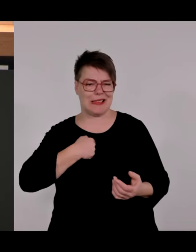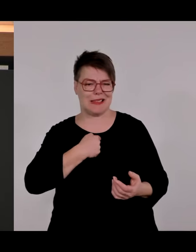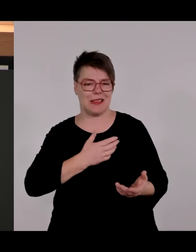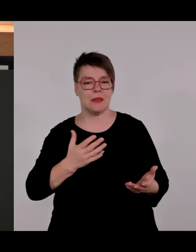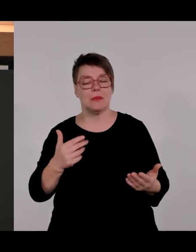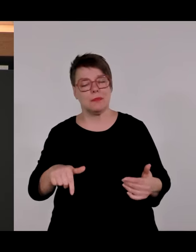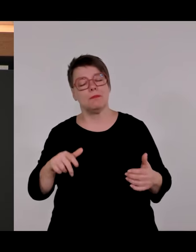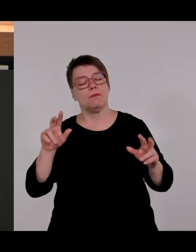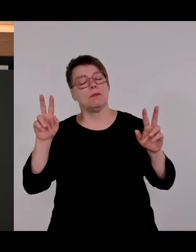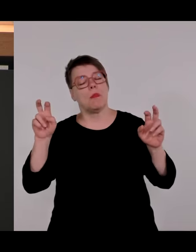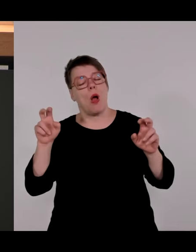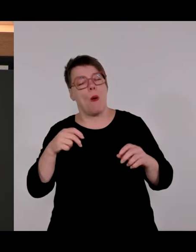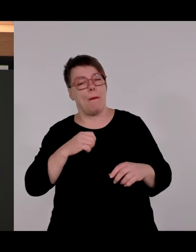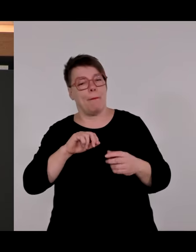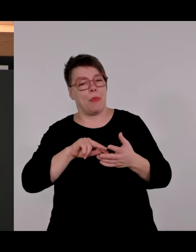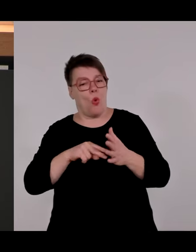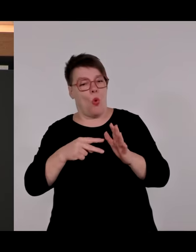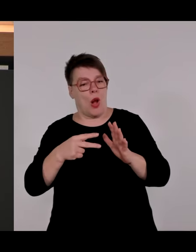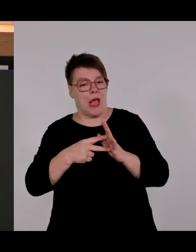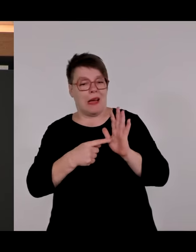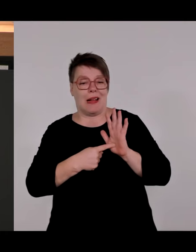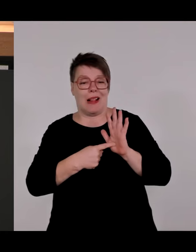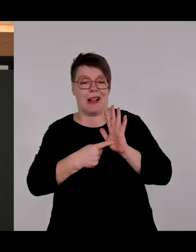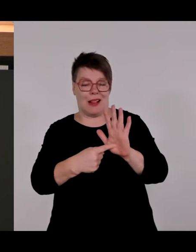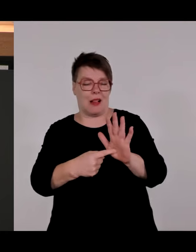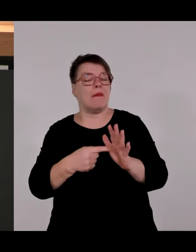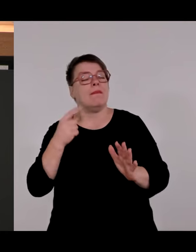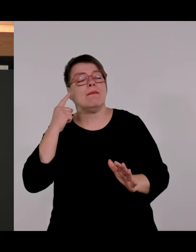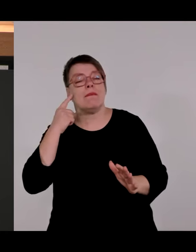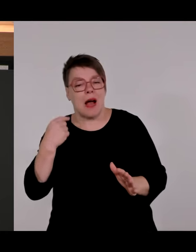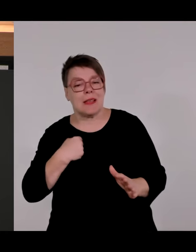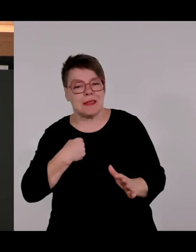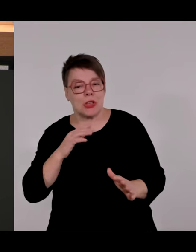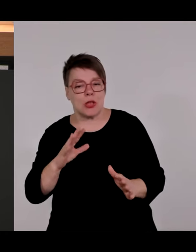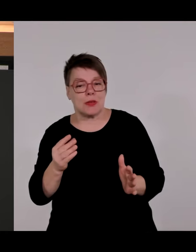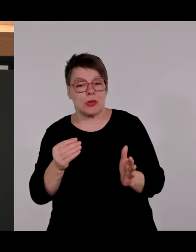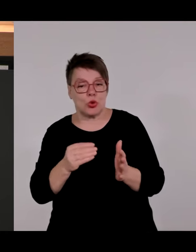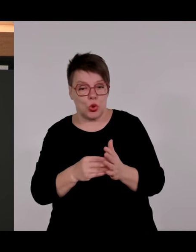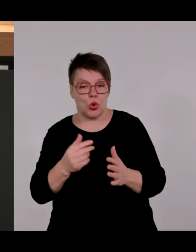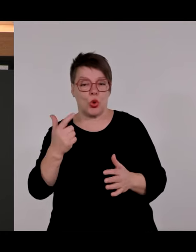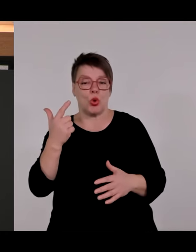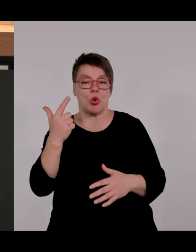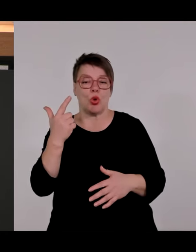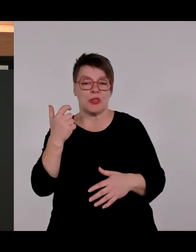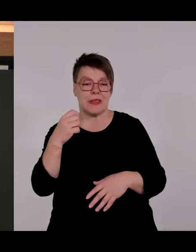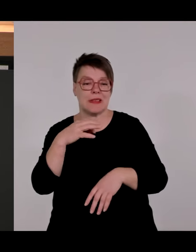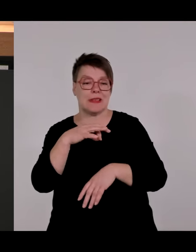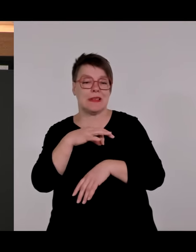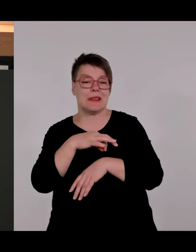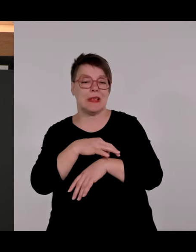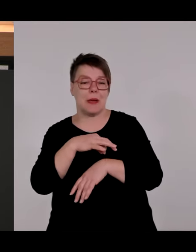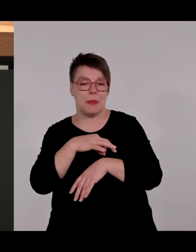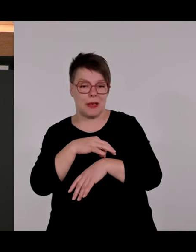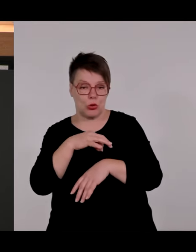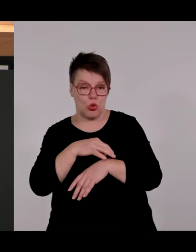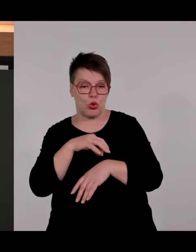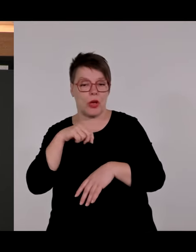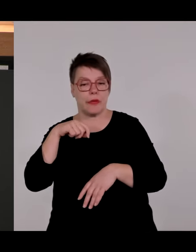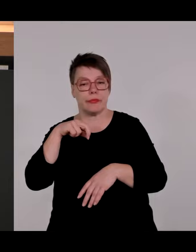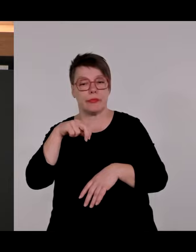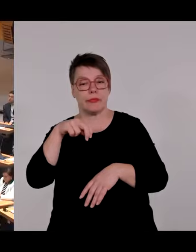so hilft ein Zaun auch nicht gegen Verelendung, Obdachlosigkeit oder Kriminalität. Denn ich sage es Ihnen, meine Damen und